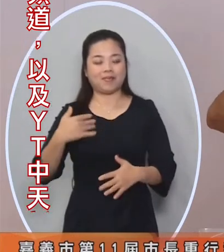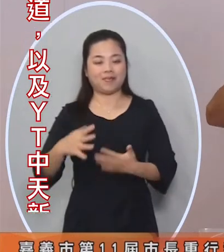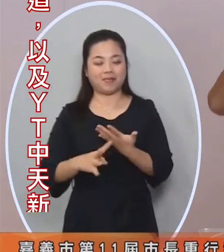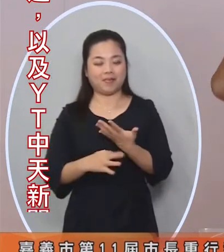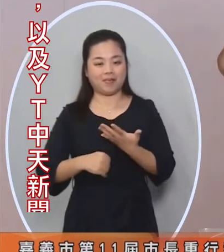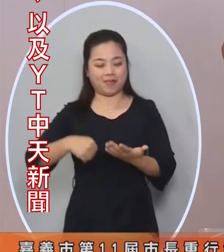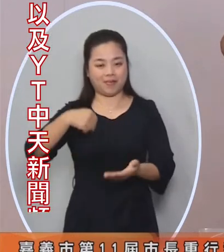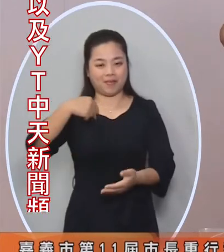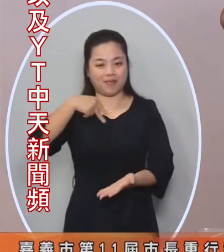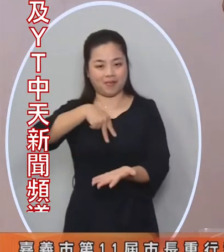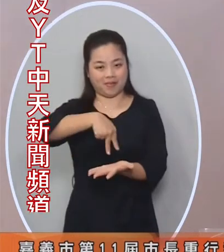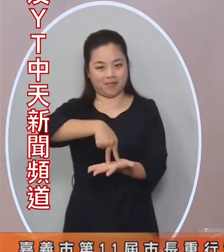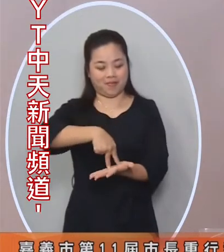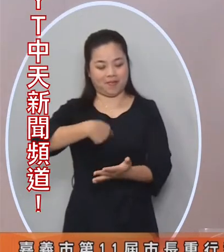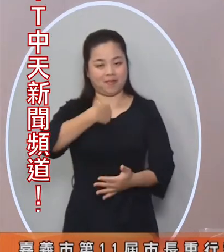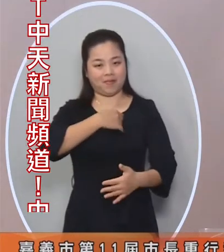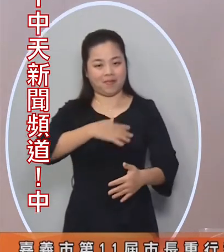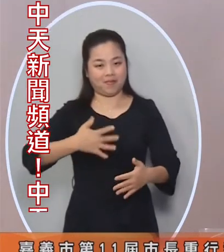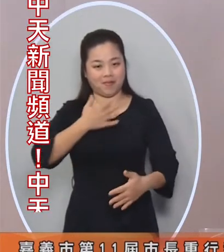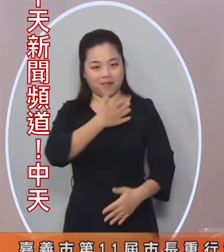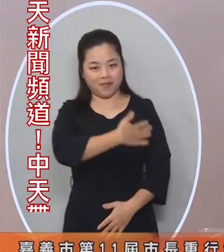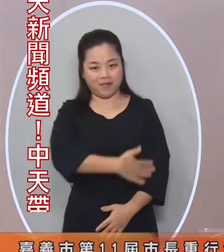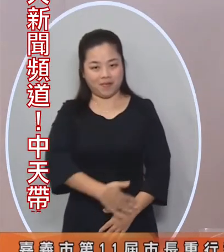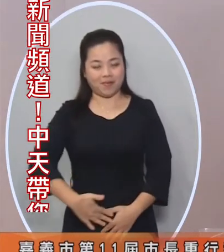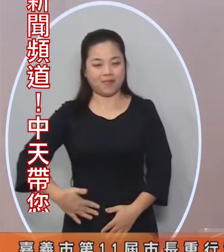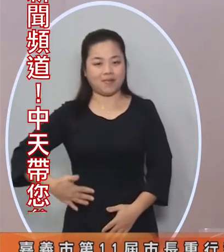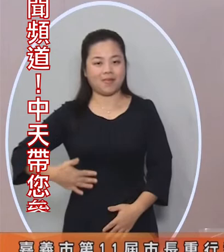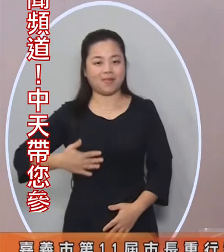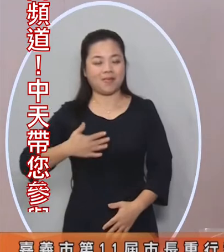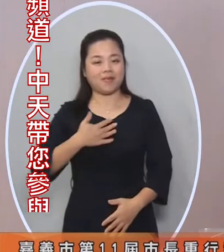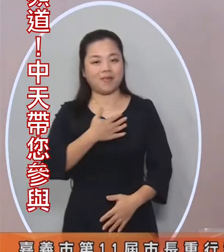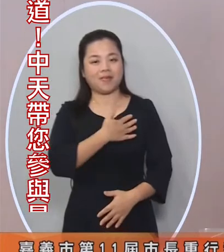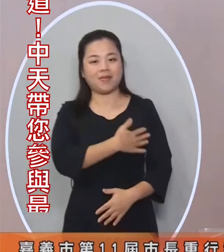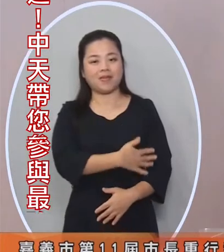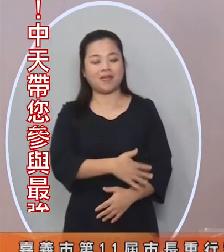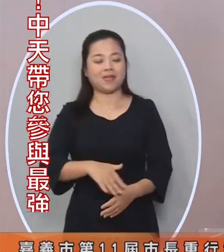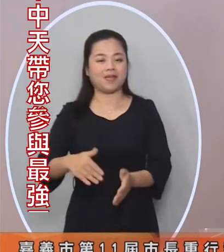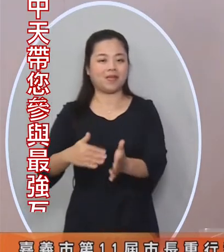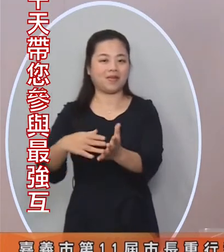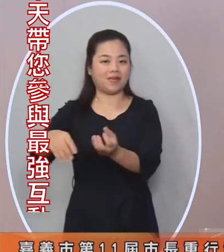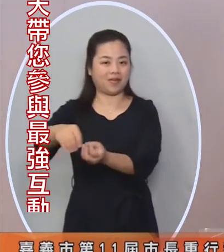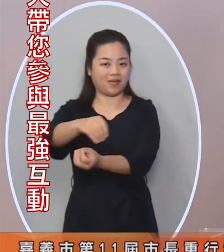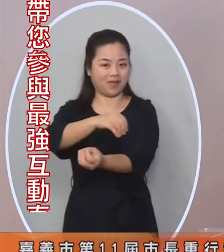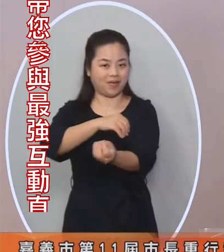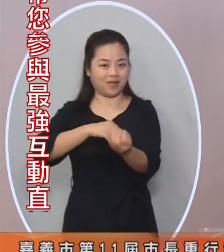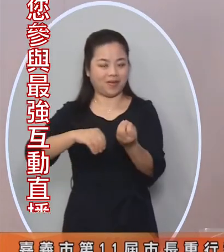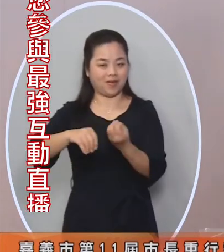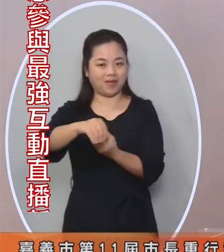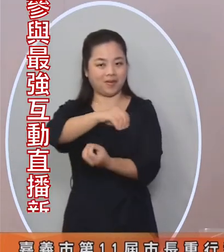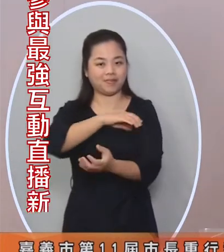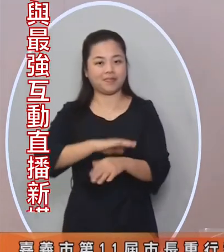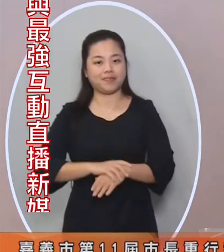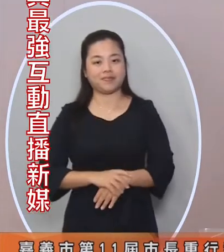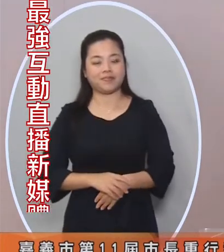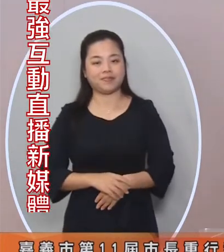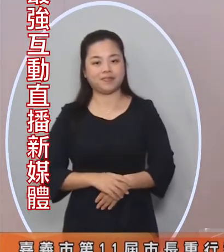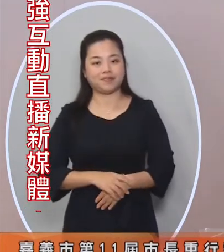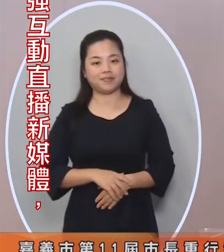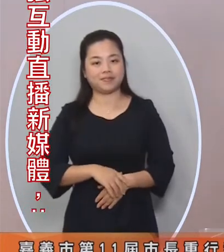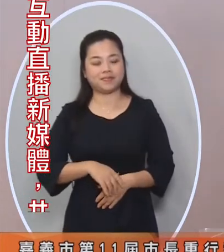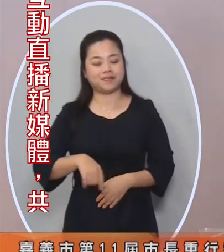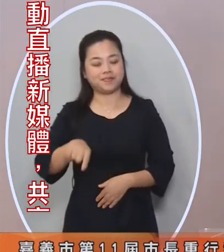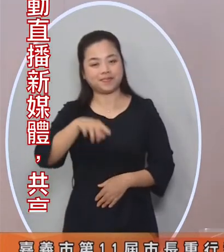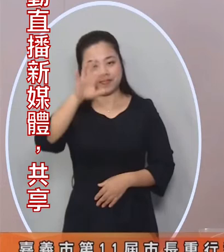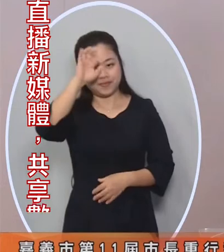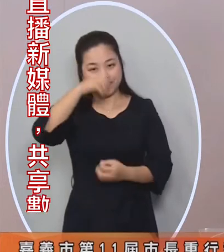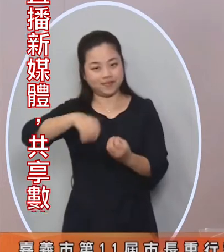过我的身体，经过我的器官，经过我的细胞，分享给宇宙。我们同时看到了宇宙金、宇宙